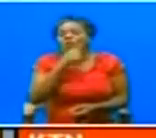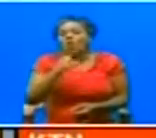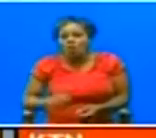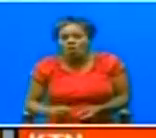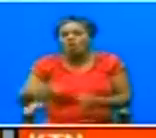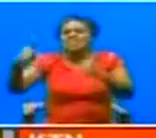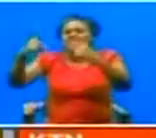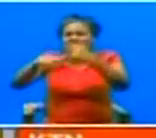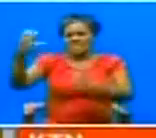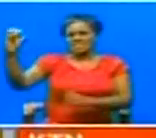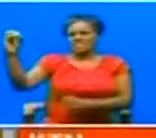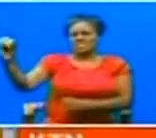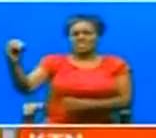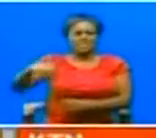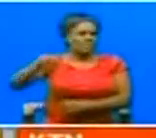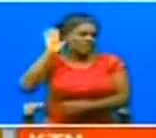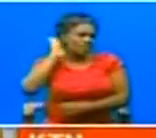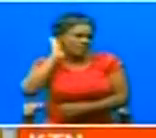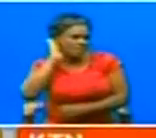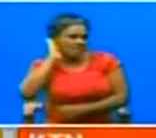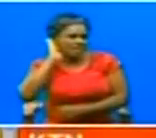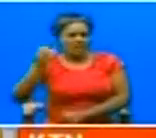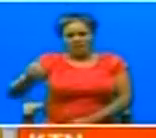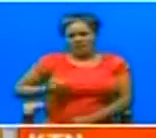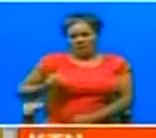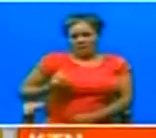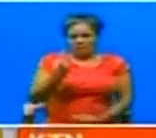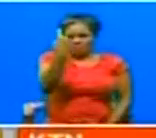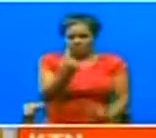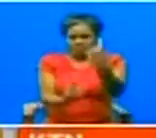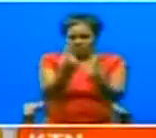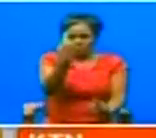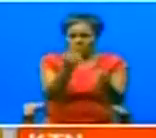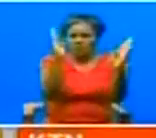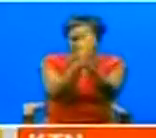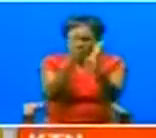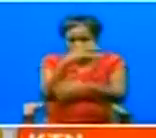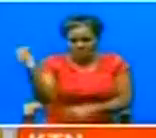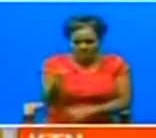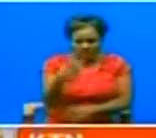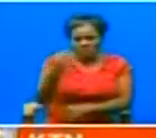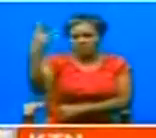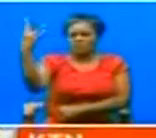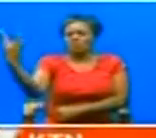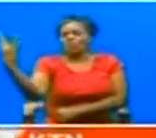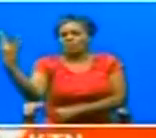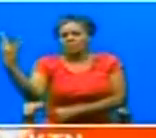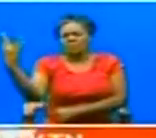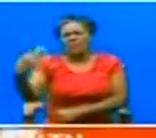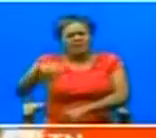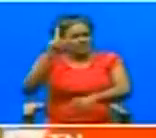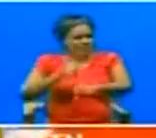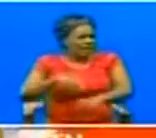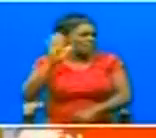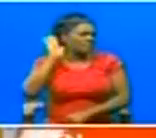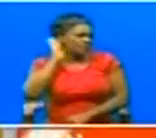wa miaka 60. Pata habari kwamba Khadija amechomwa, amefichwa kwa miezi 4 na siku 16. Wakati